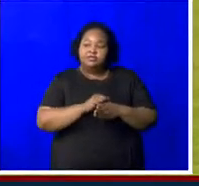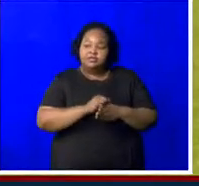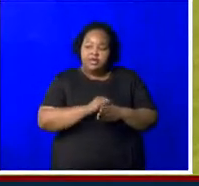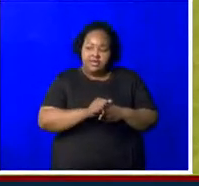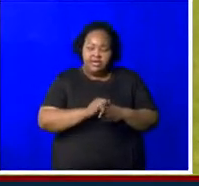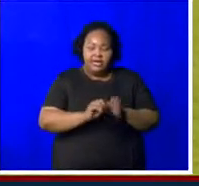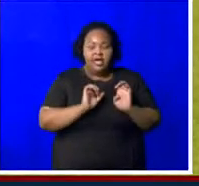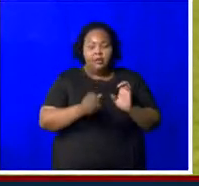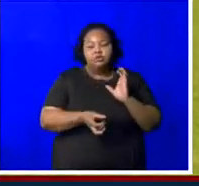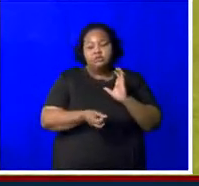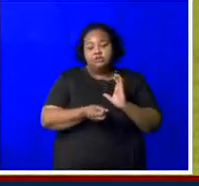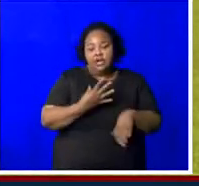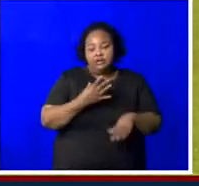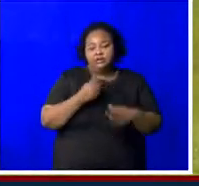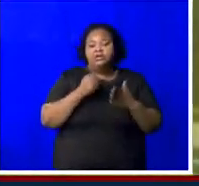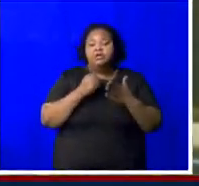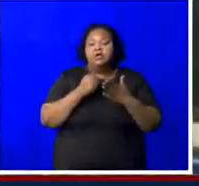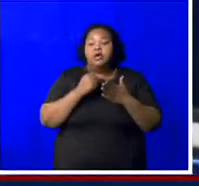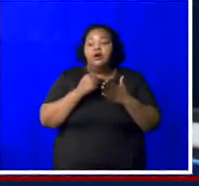yekhosafa letawuba kulo mnyaka.